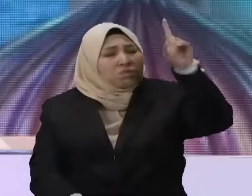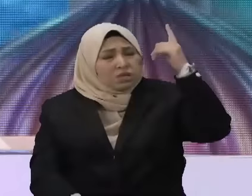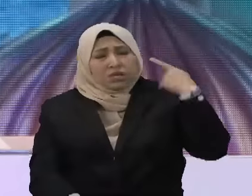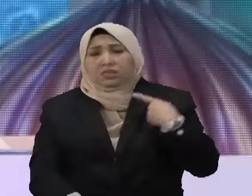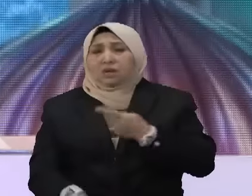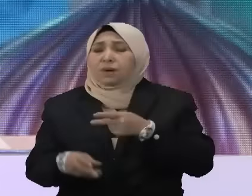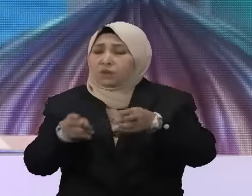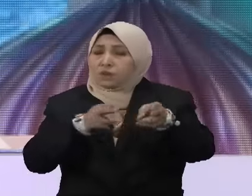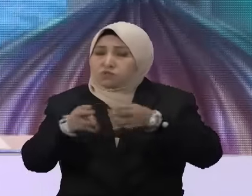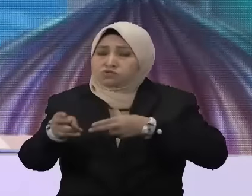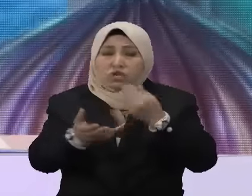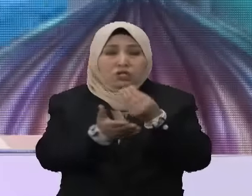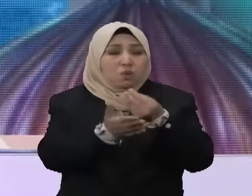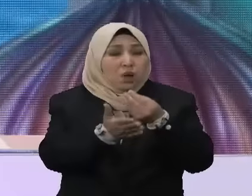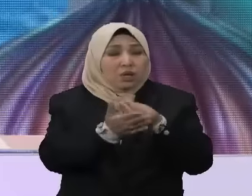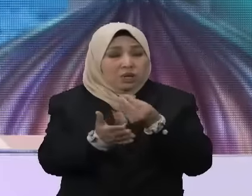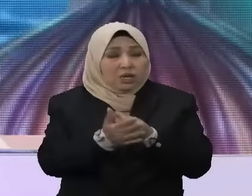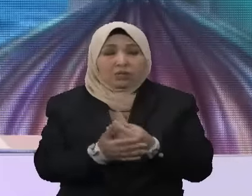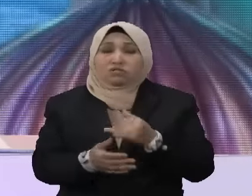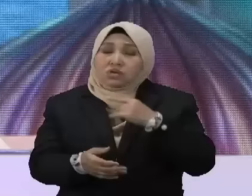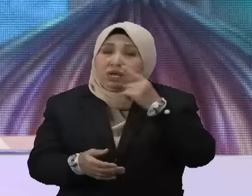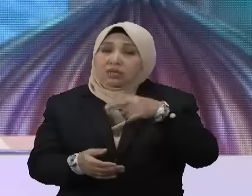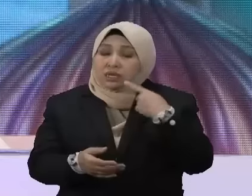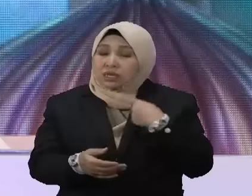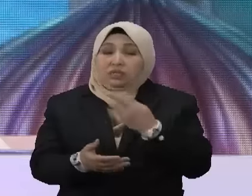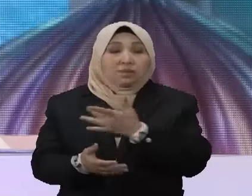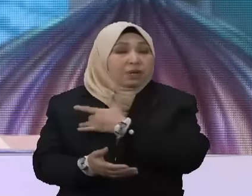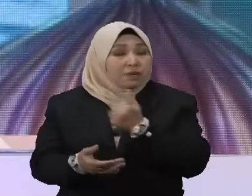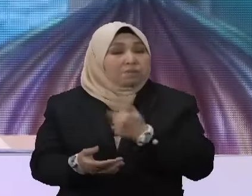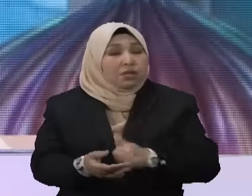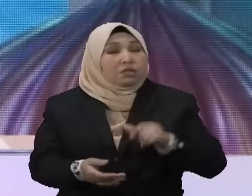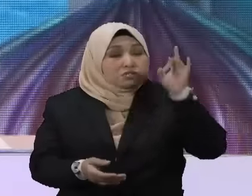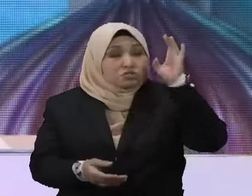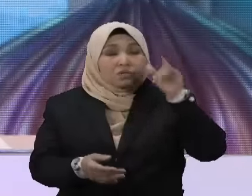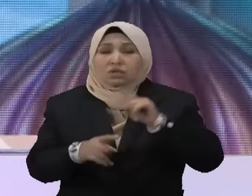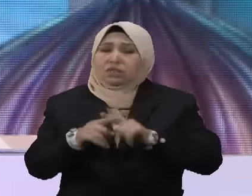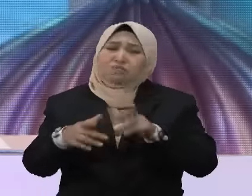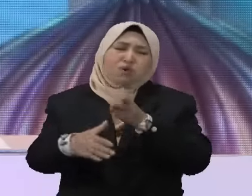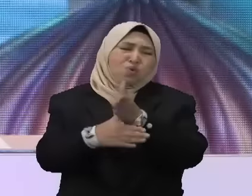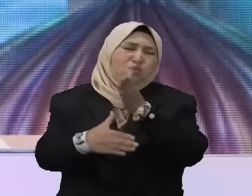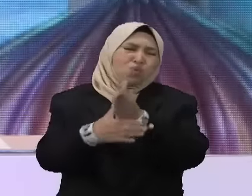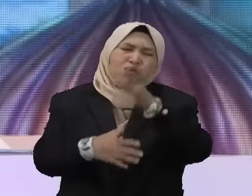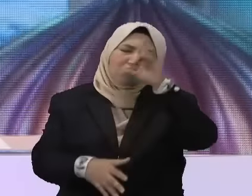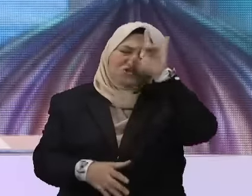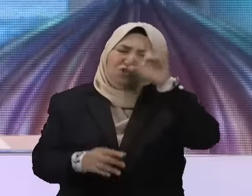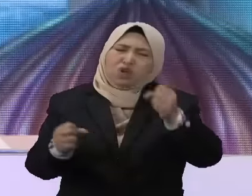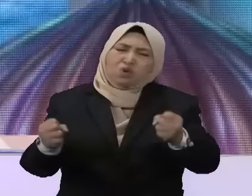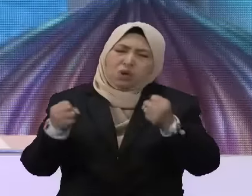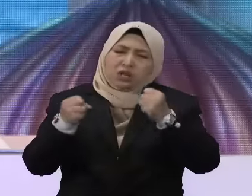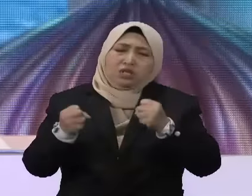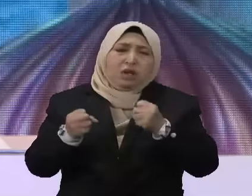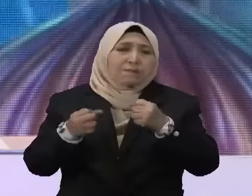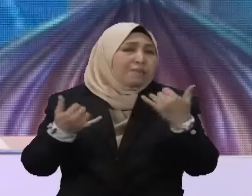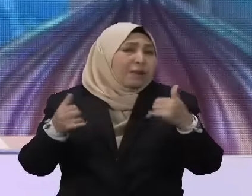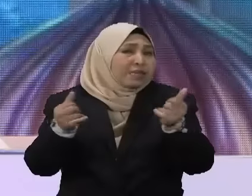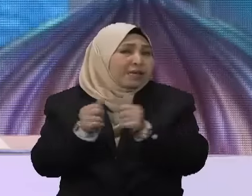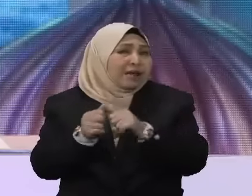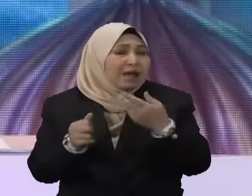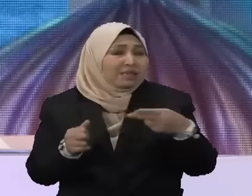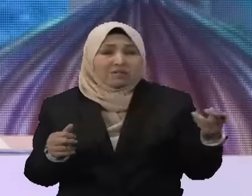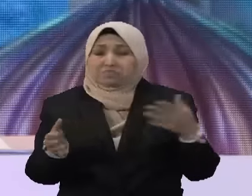menguruskan kewangan itu. Kerana macam saya kata, kita semua beriman insyaAllah, tapi kadang-kadang godaan syaitan itu kuat, lagi-lagi bermain dengan harta. Tidak